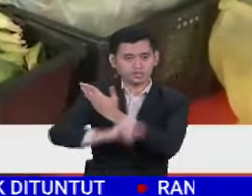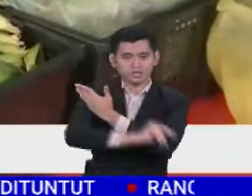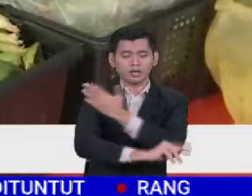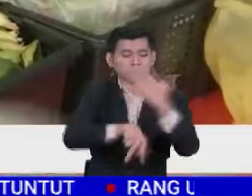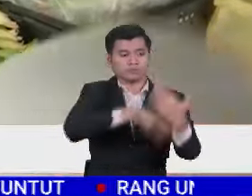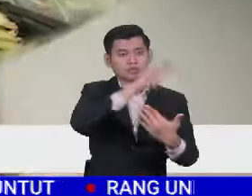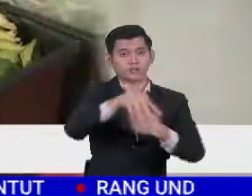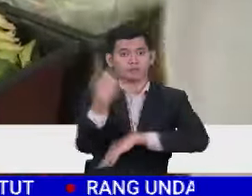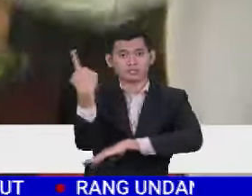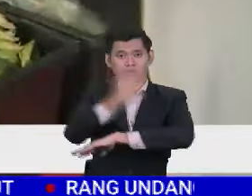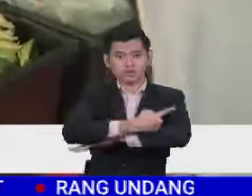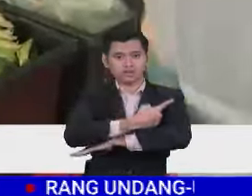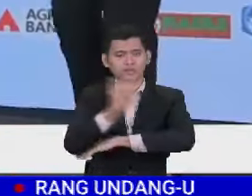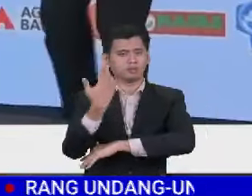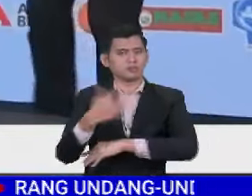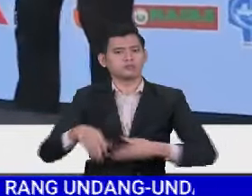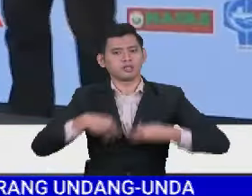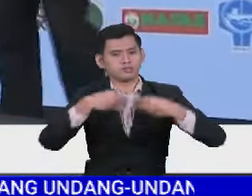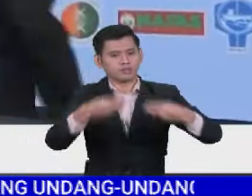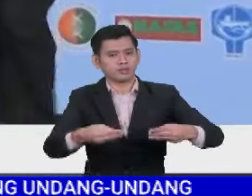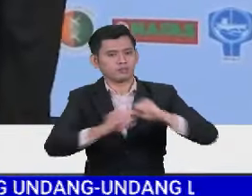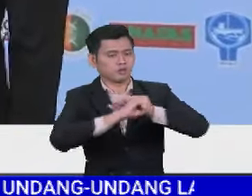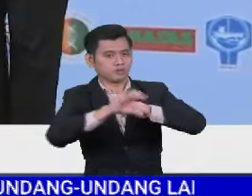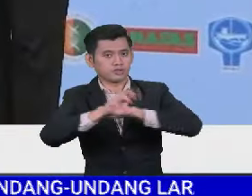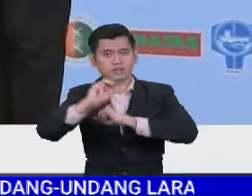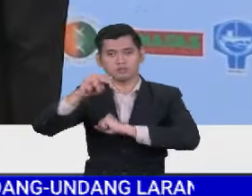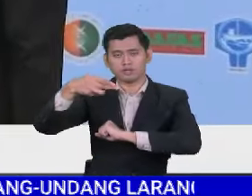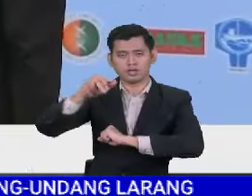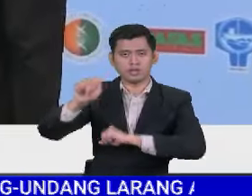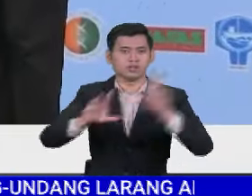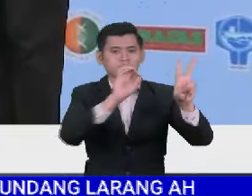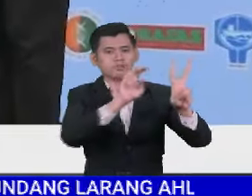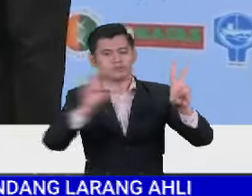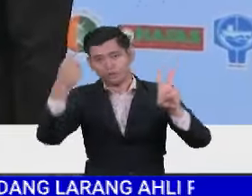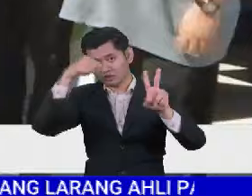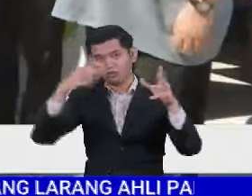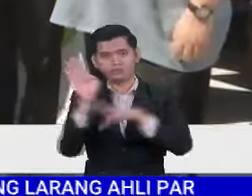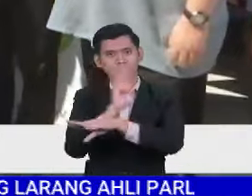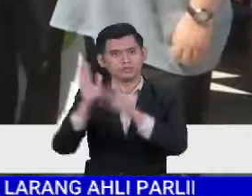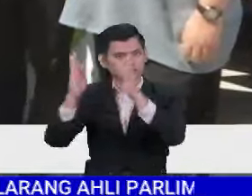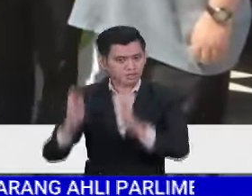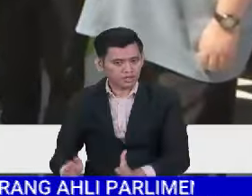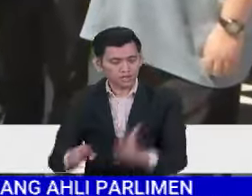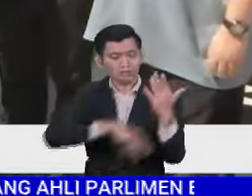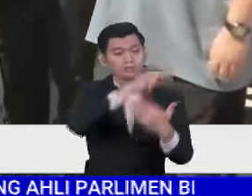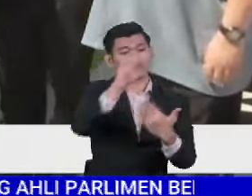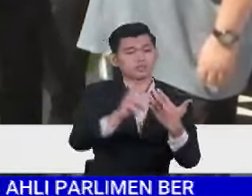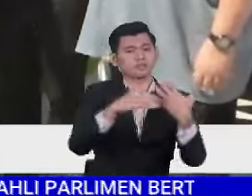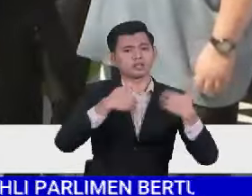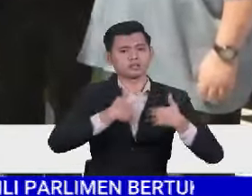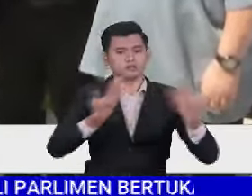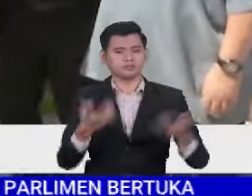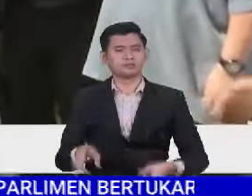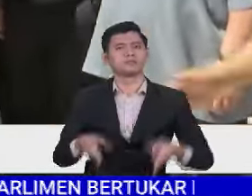program sehari ini selain penyerahan kit promosi Maha 2022 kepada peniaga program turut dimeriahkan dengan